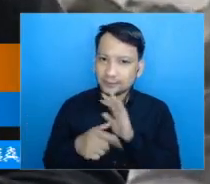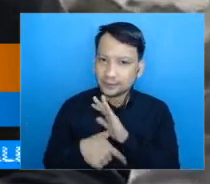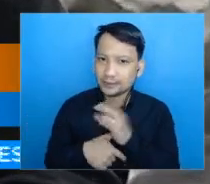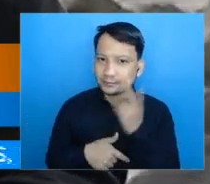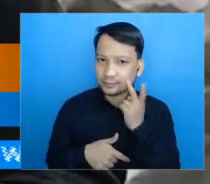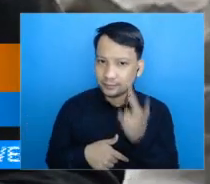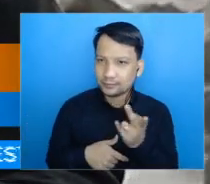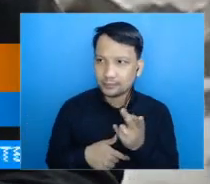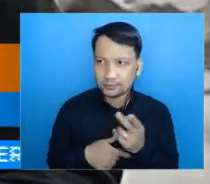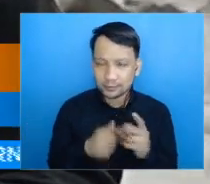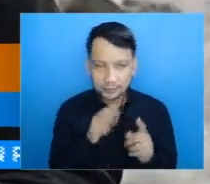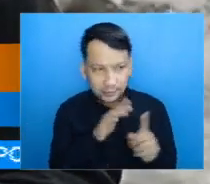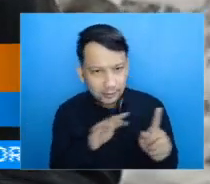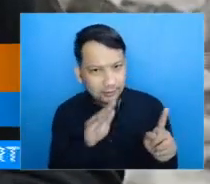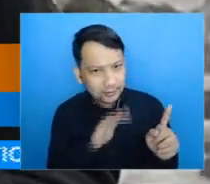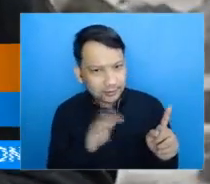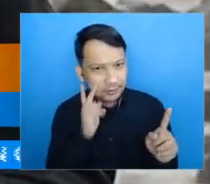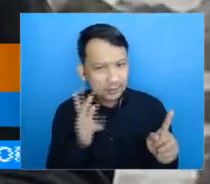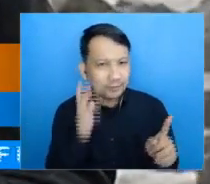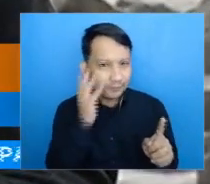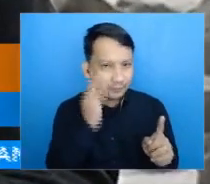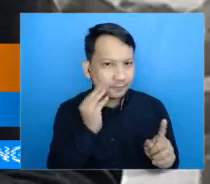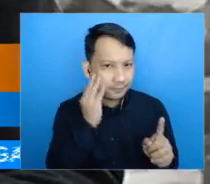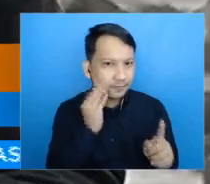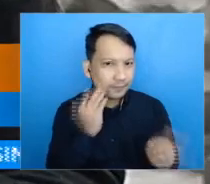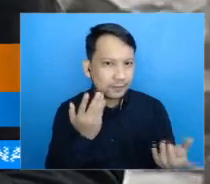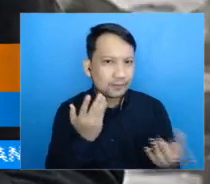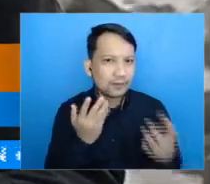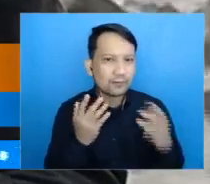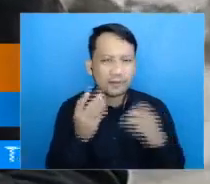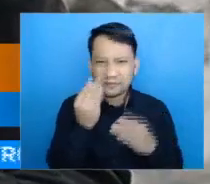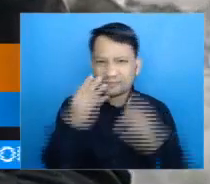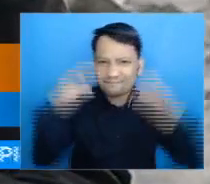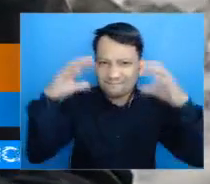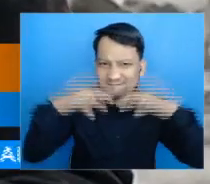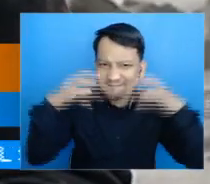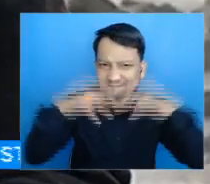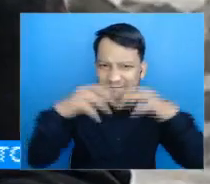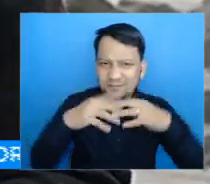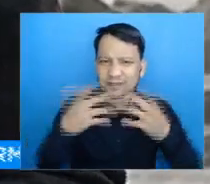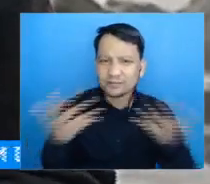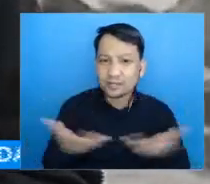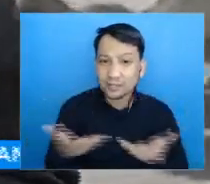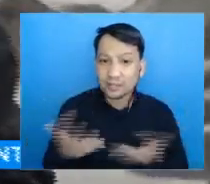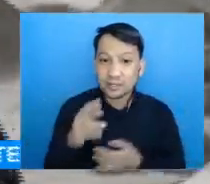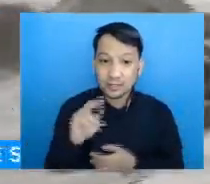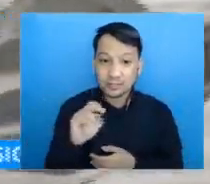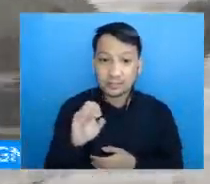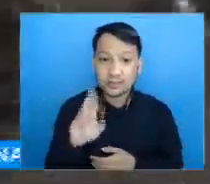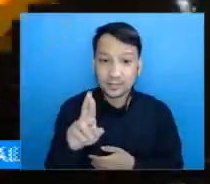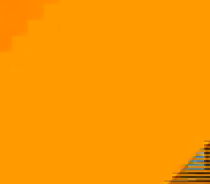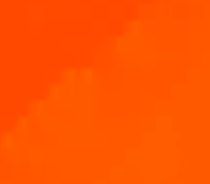Metro Manila at nakaranas tayo ng panakanakang pag-ulan sa bahagi ng Metro Manila.